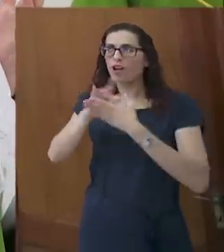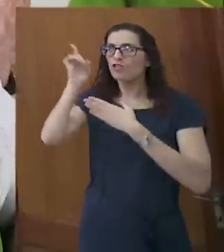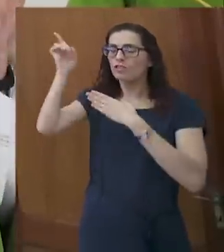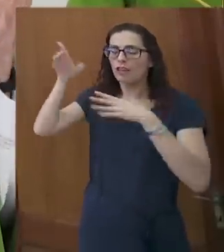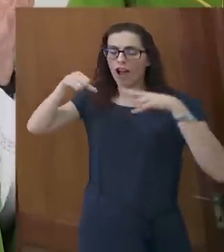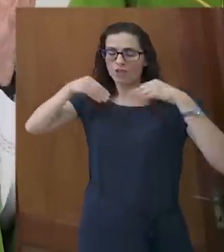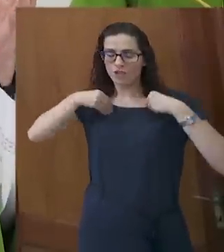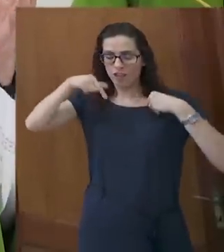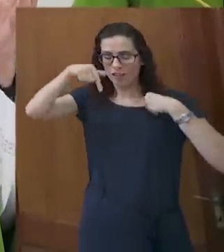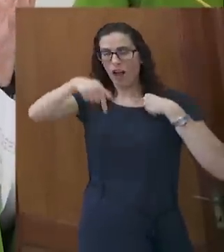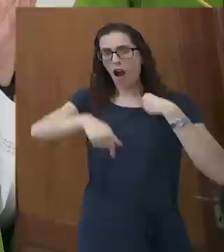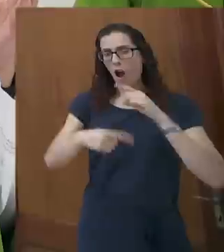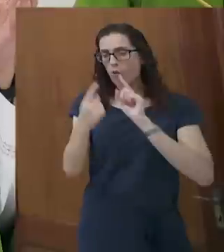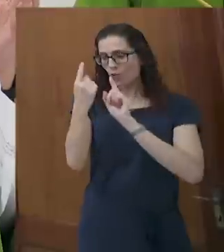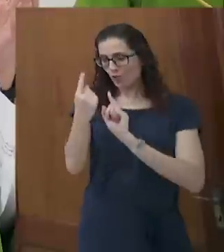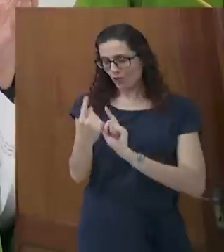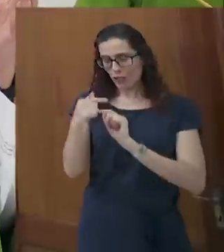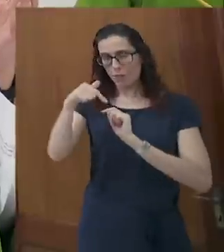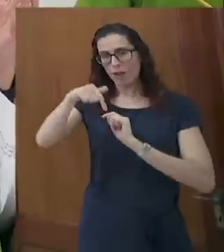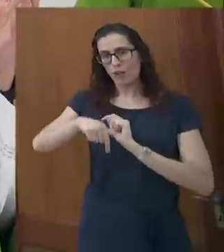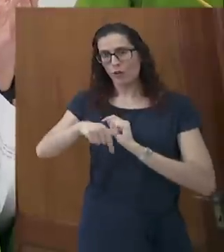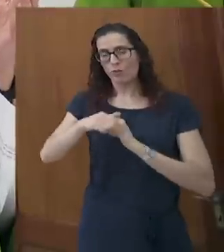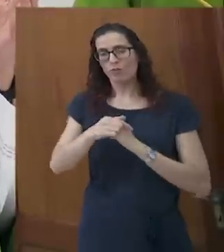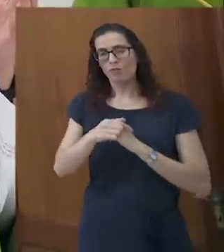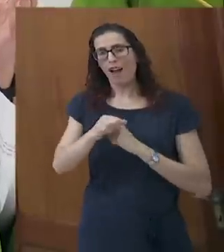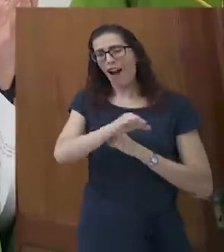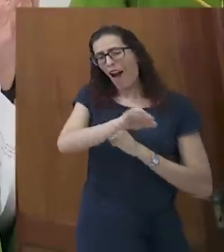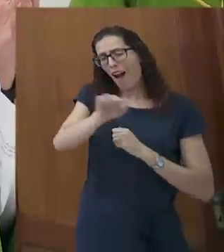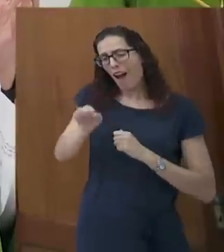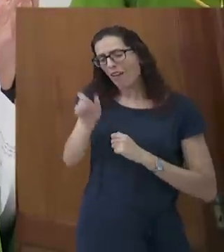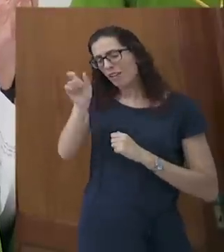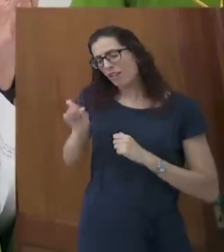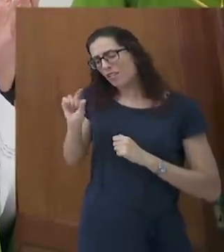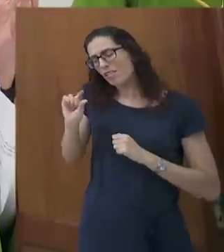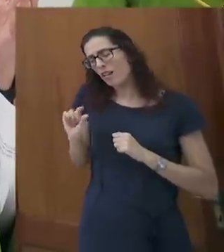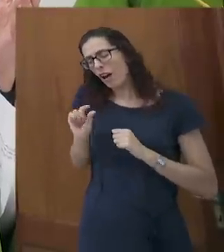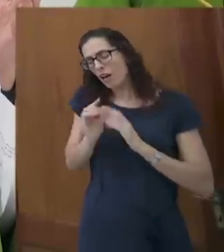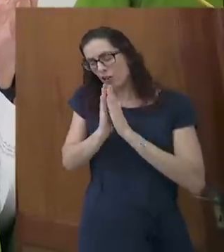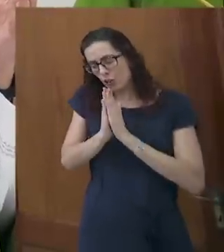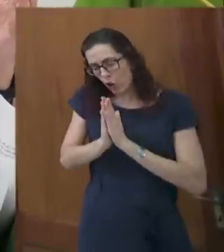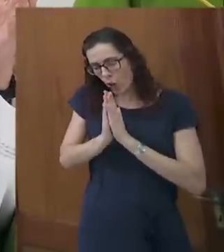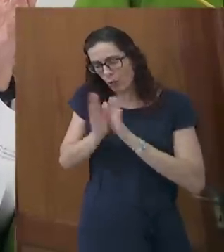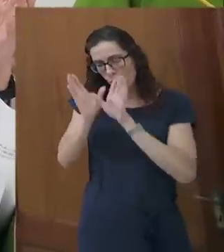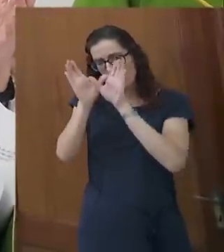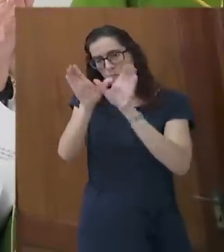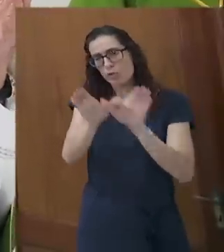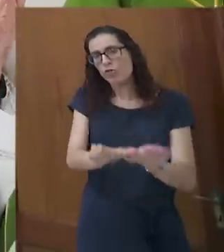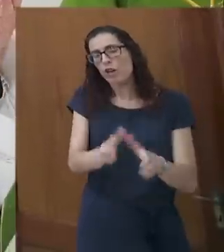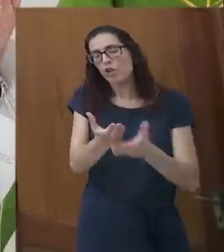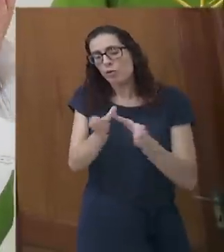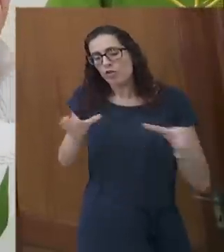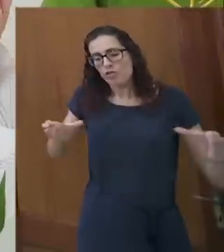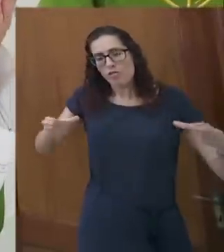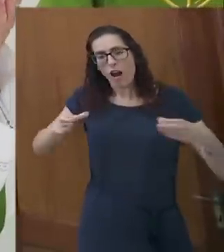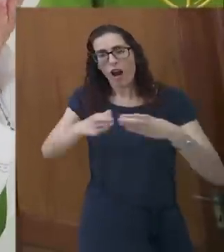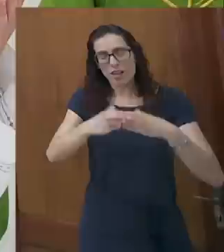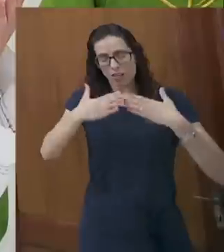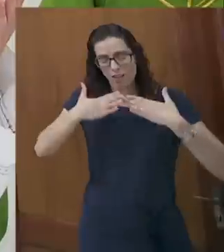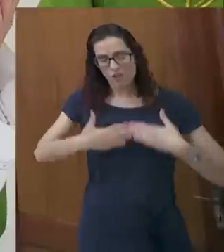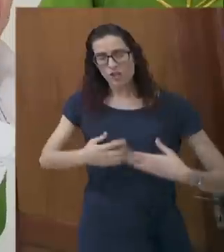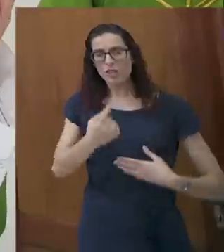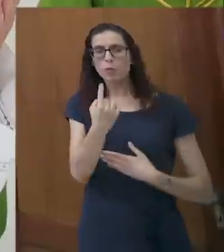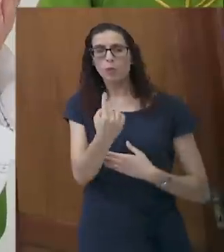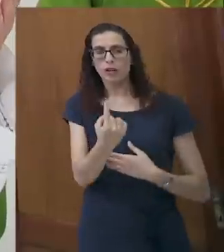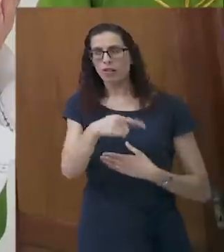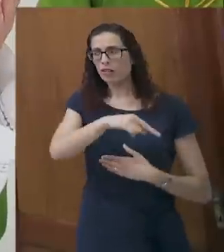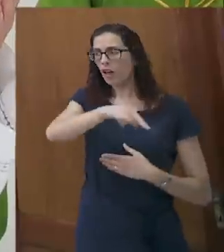oġbok til-għana un-qoddimek biex naqduk. U mitċo kontana nitolbu li l-Ispirtu Santu jaqadna f'ġisem wieħed lilna